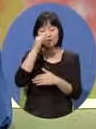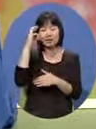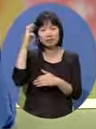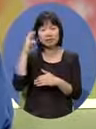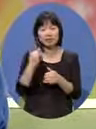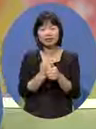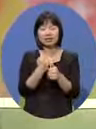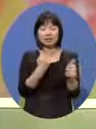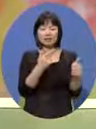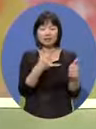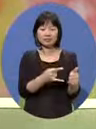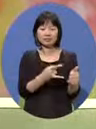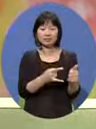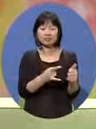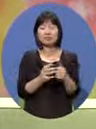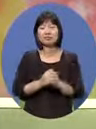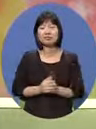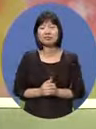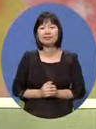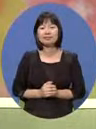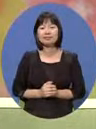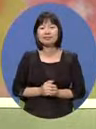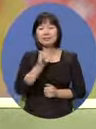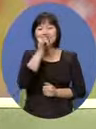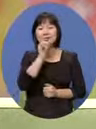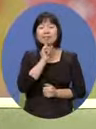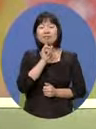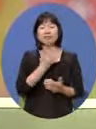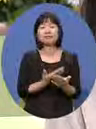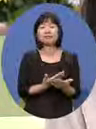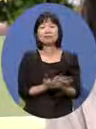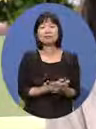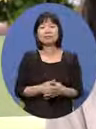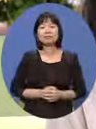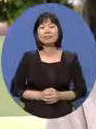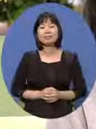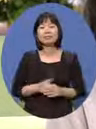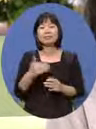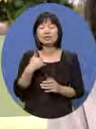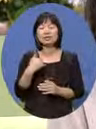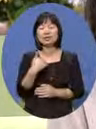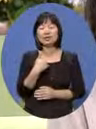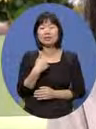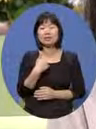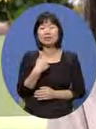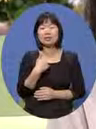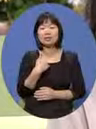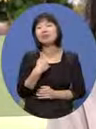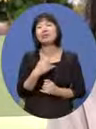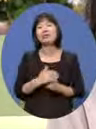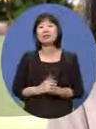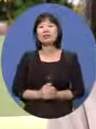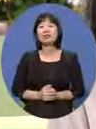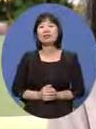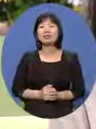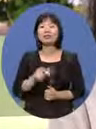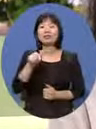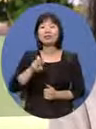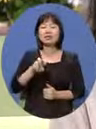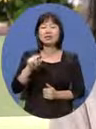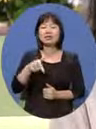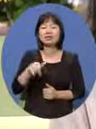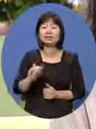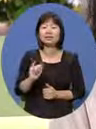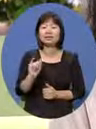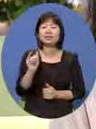우리 남편분께서 좀 있으시면 말씀해 주시겠어요? 지금 저희는 그 김석기